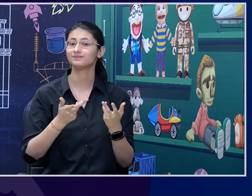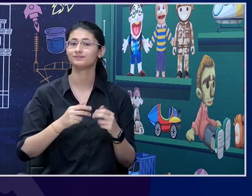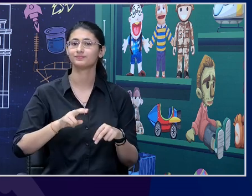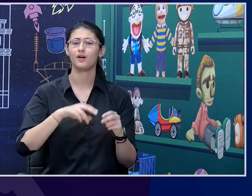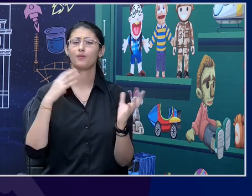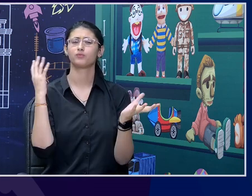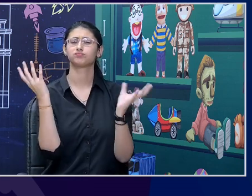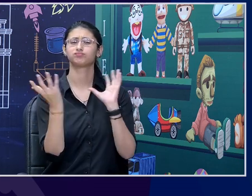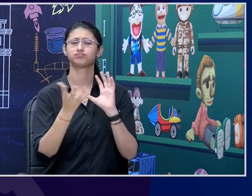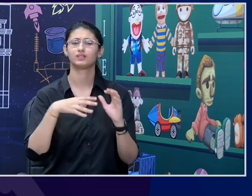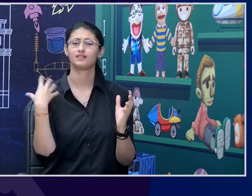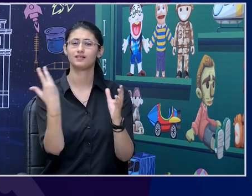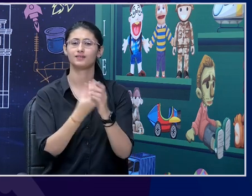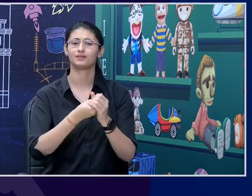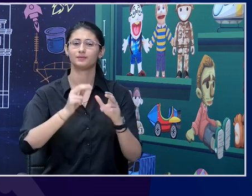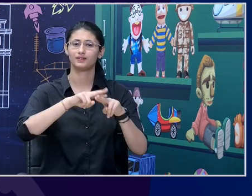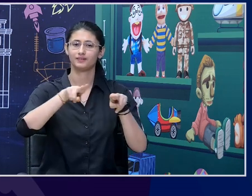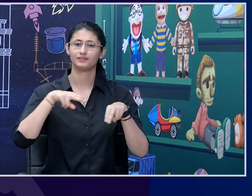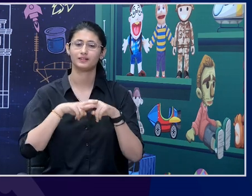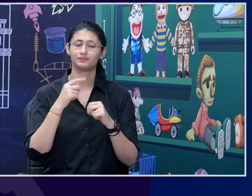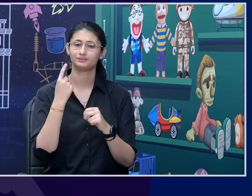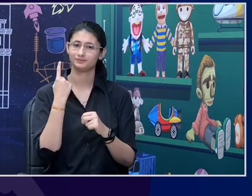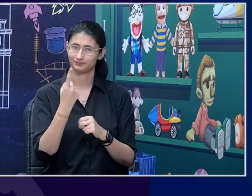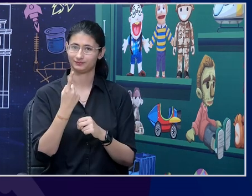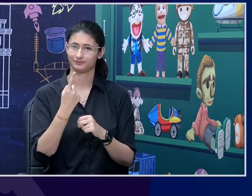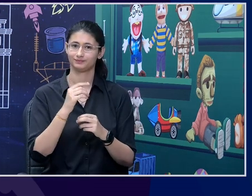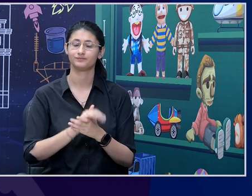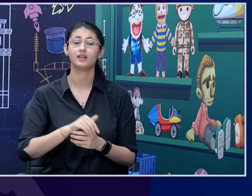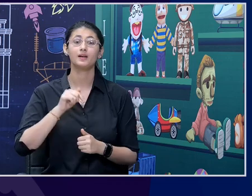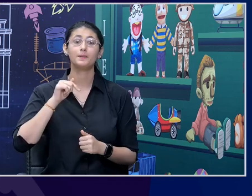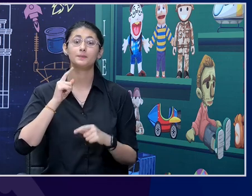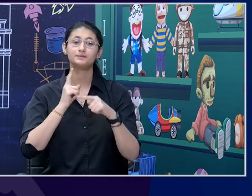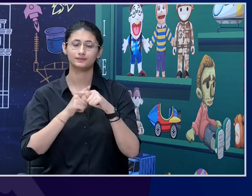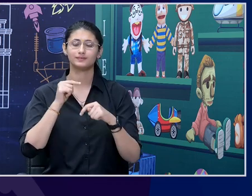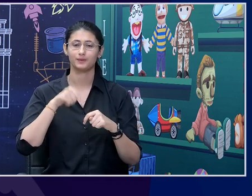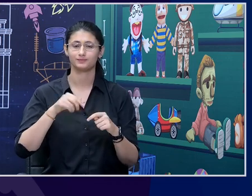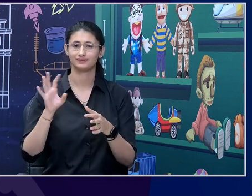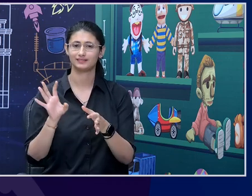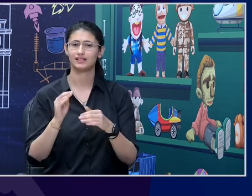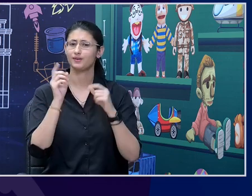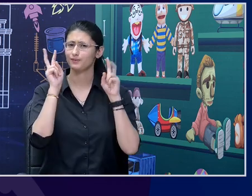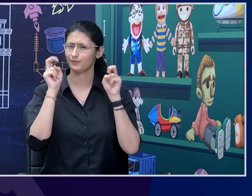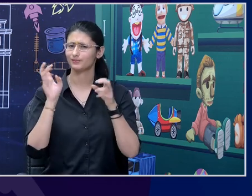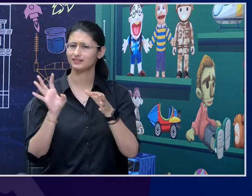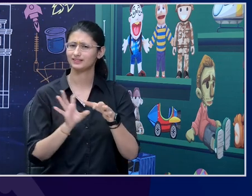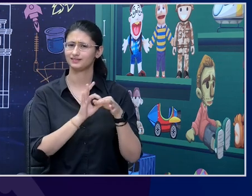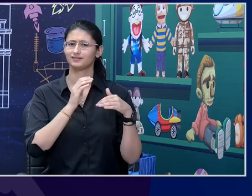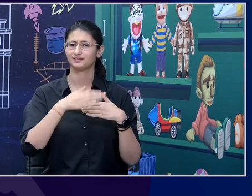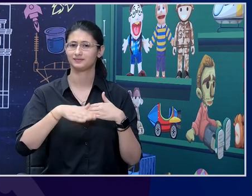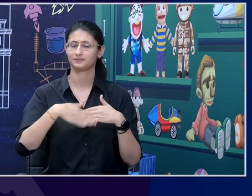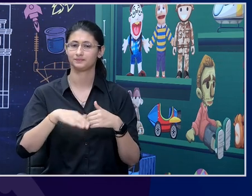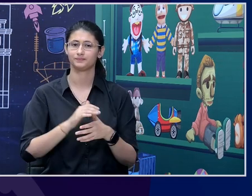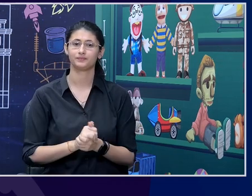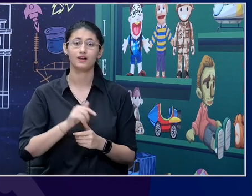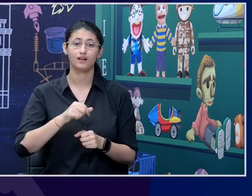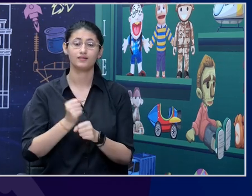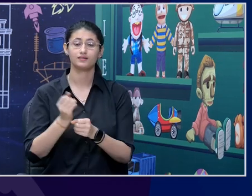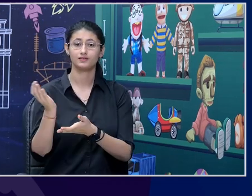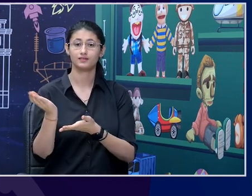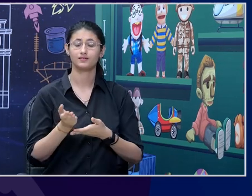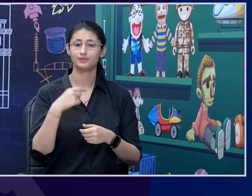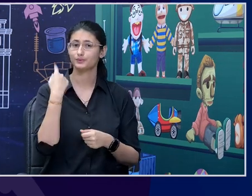सेशन शुरू करते हैं जिसमें हम गेंद और बल्ले की बात करने वाले हैं हमारे साथ स्टूडियो में मिस पूजा रहना है आप टीजीटी है सर्वोदय कन्या विद्यालय